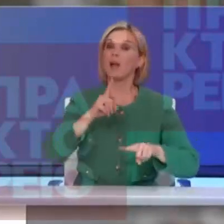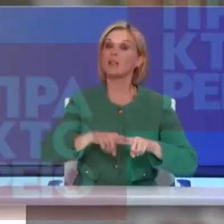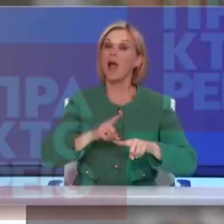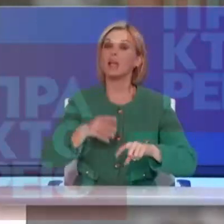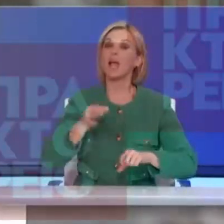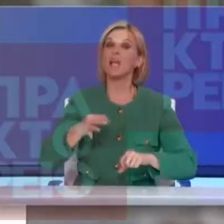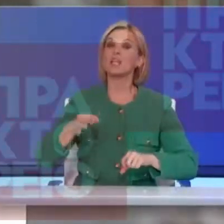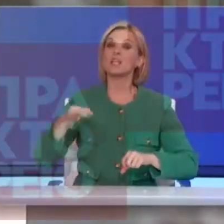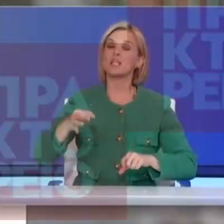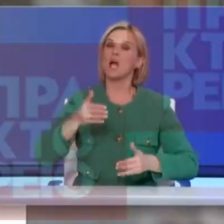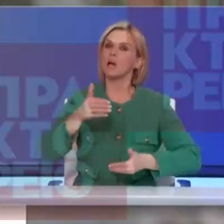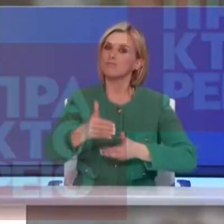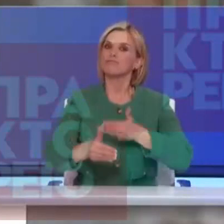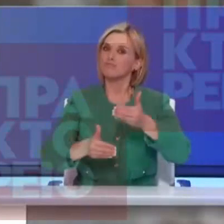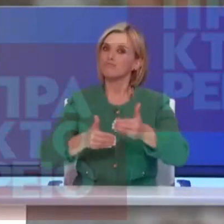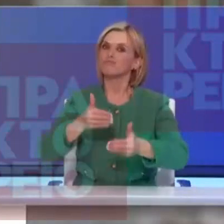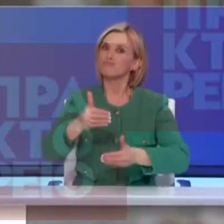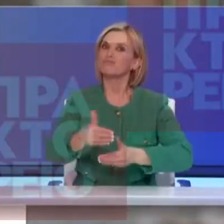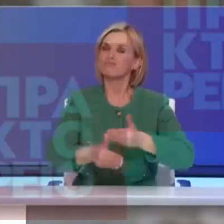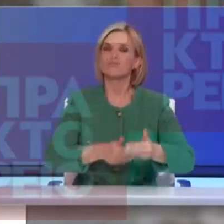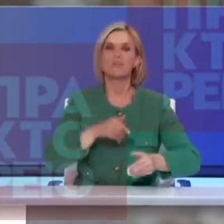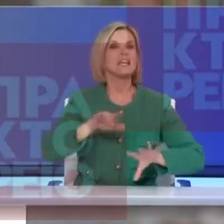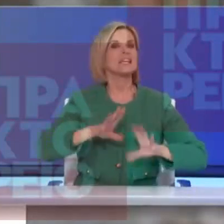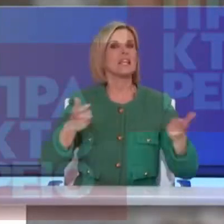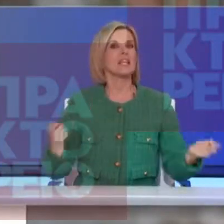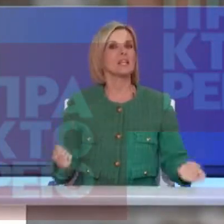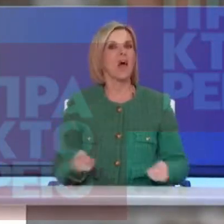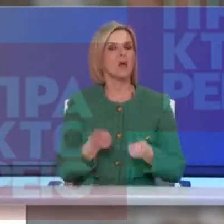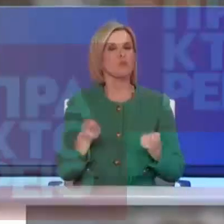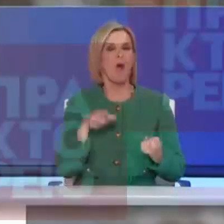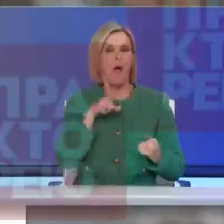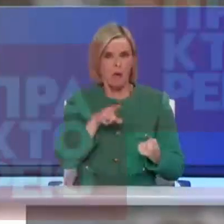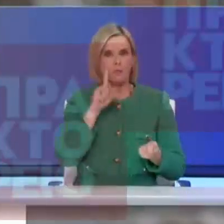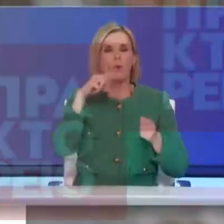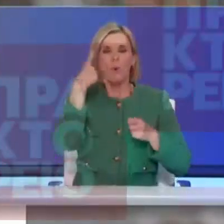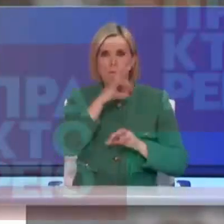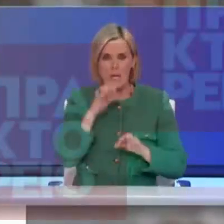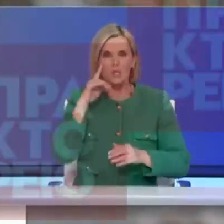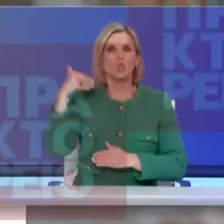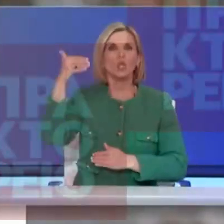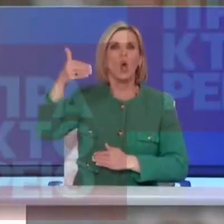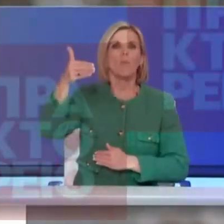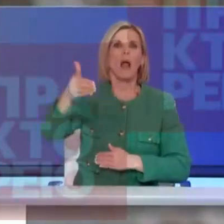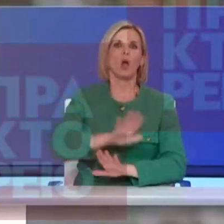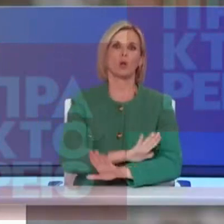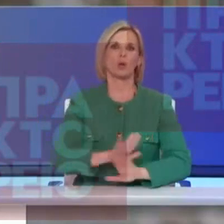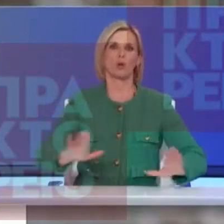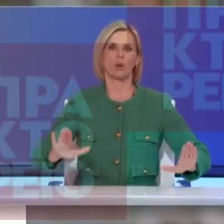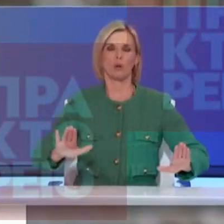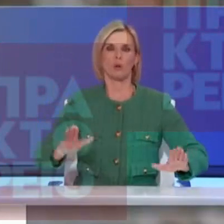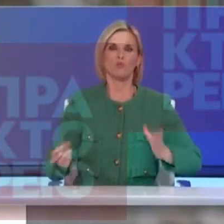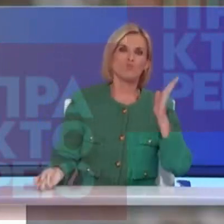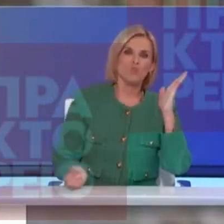χρόνου, προβάλλοντας ουσιαστικά ένα μοντέλο του αύριο. Το προηγμένο